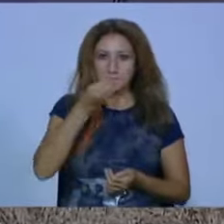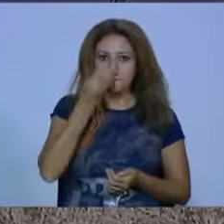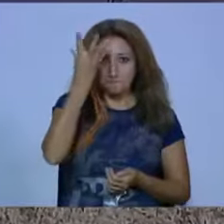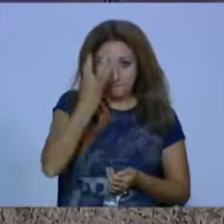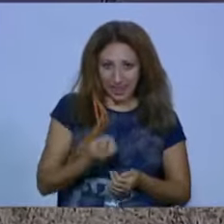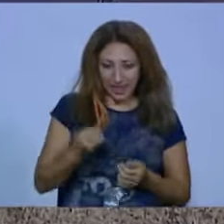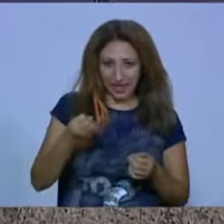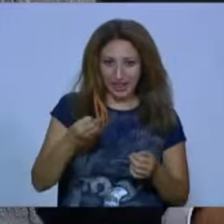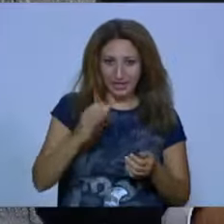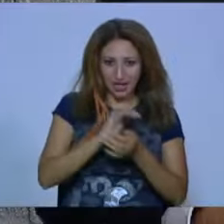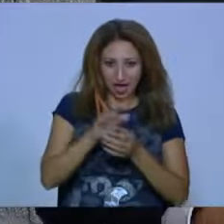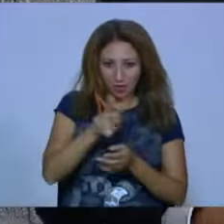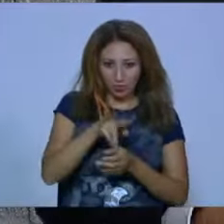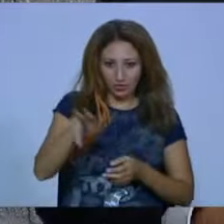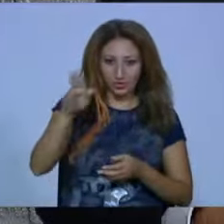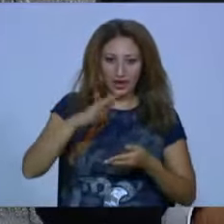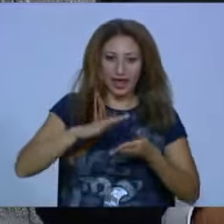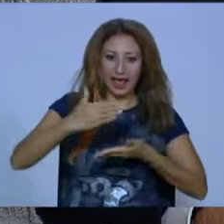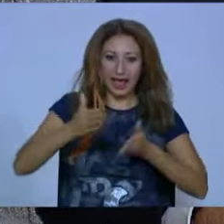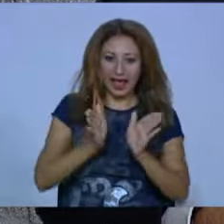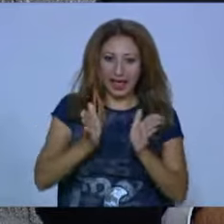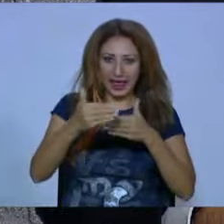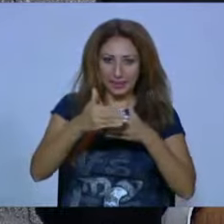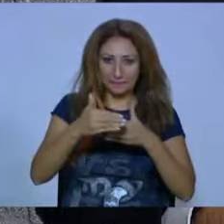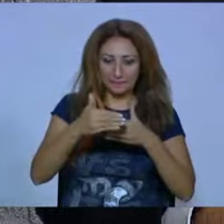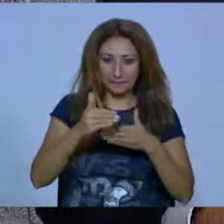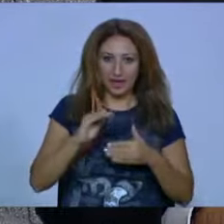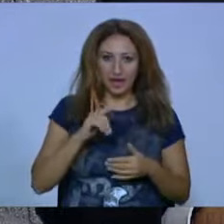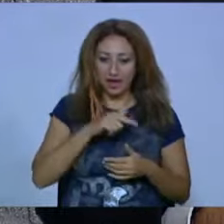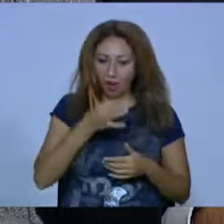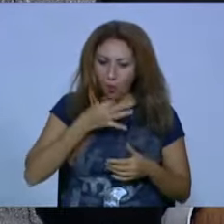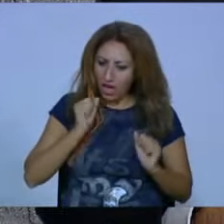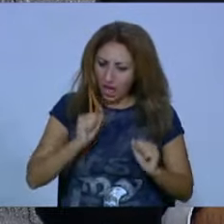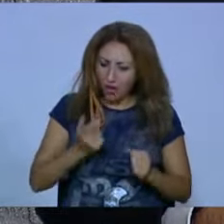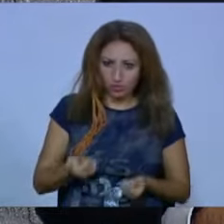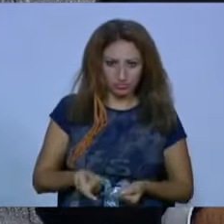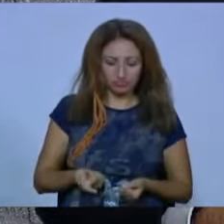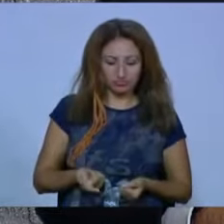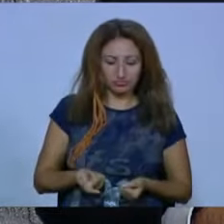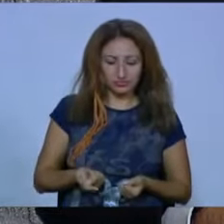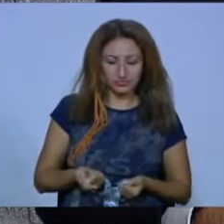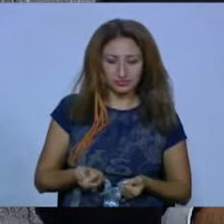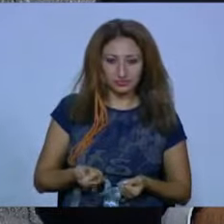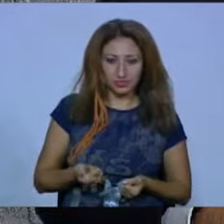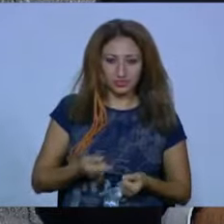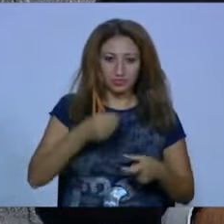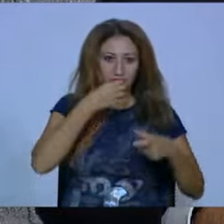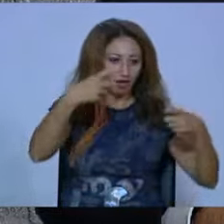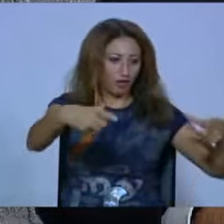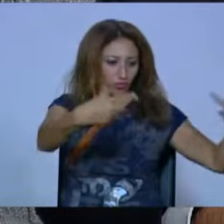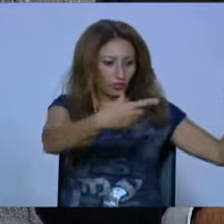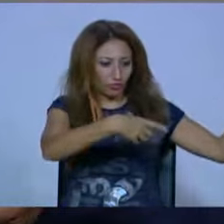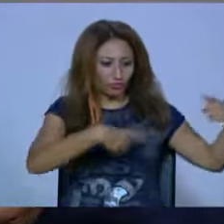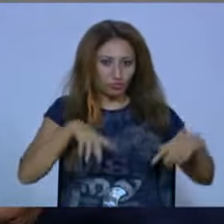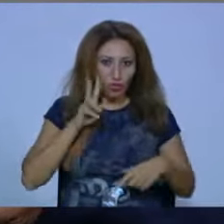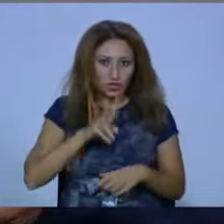حتة وواخد معاه العلبة بتاعت الاكل العجيب اللي جايله اللي هو مش مقتنع بيه ده، وكلنا قدامنا اكل وهو صعبان